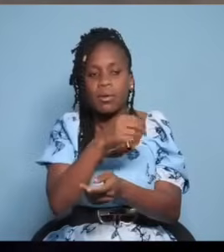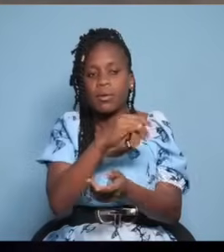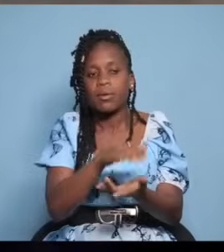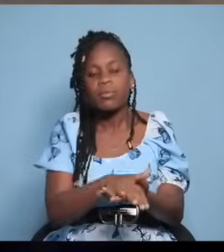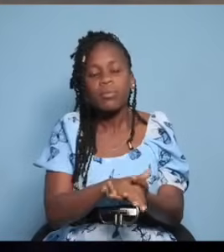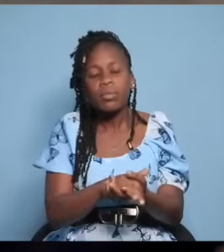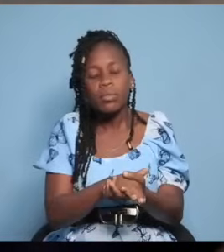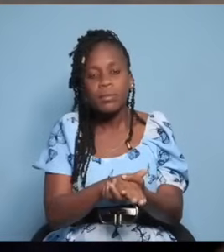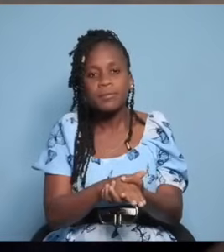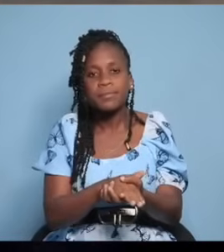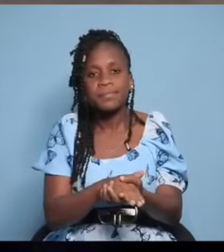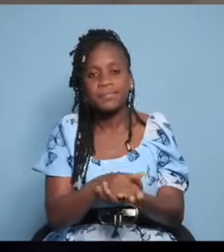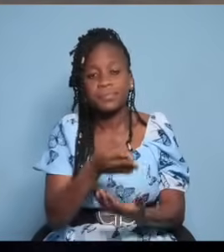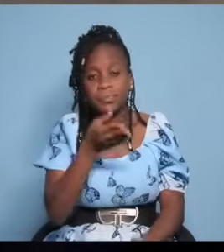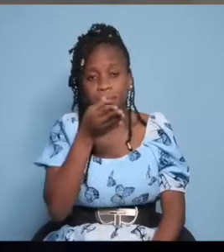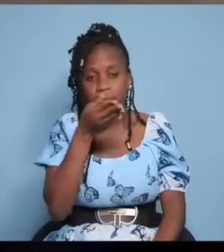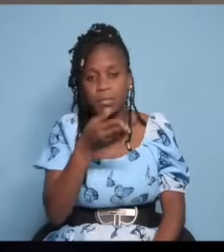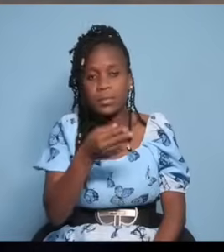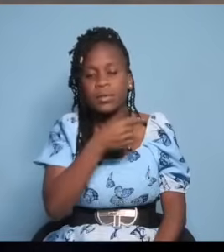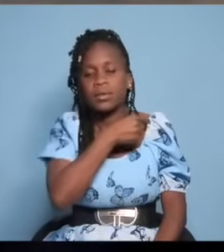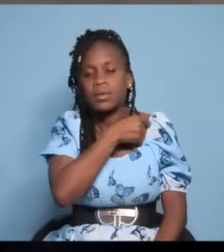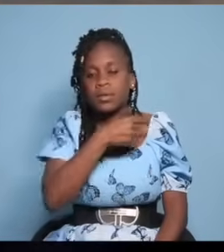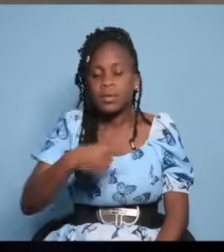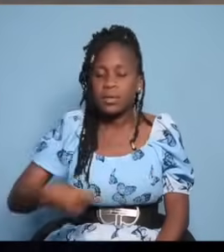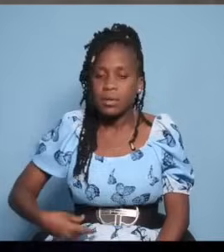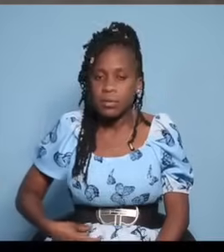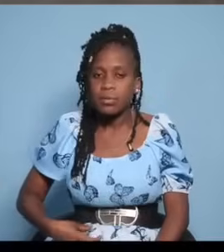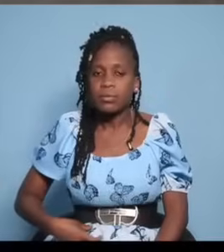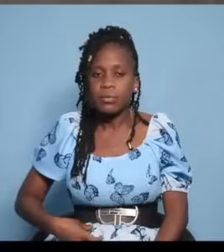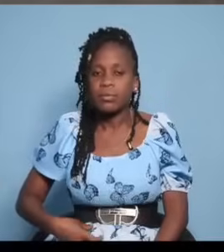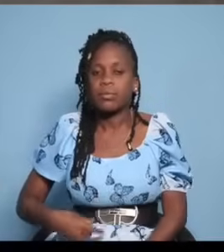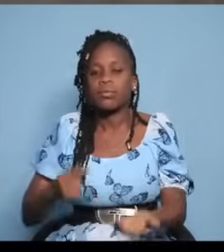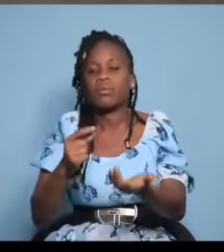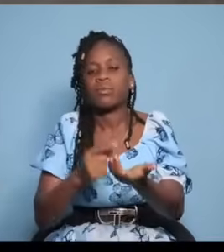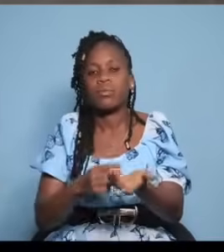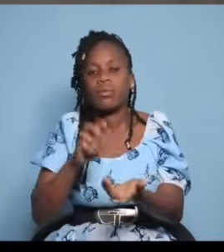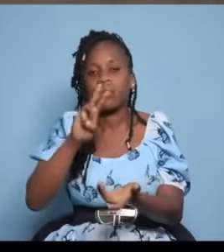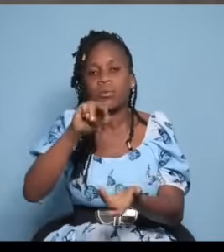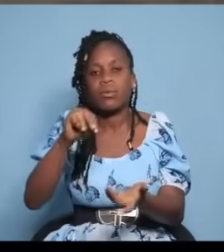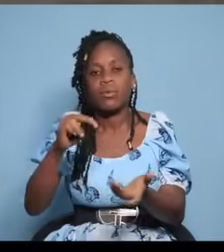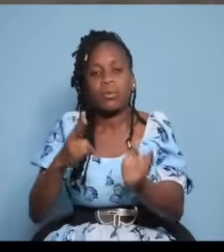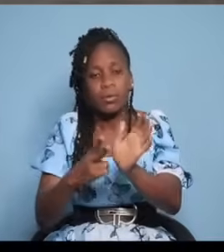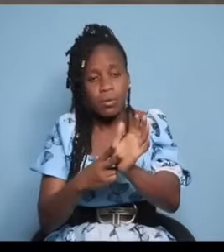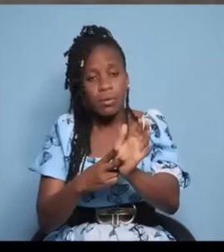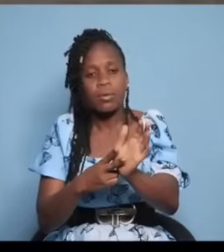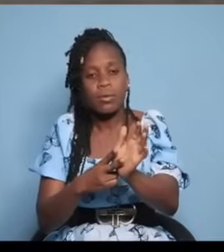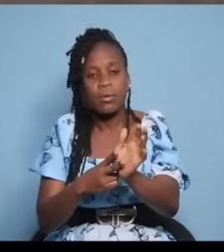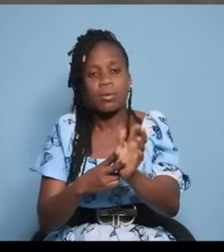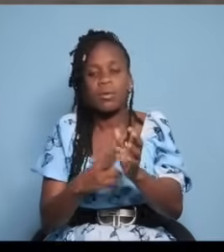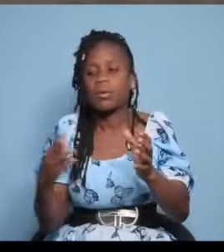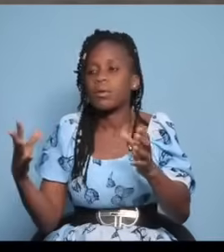huyu rais wa Uganda Museveni aliwachukua wale mabalozi wa nchi zile ambazo nakwambia yuko nao